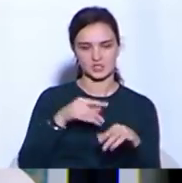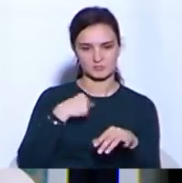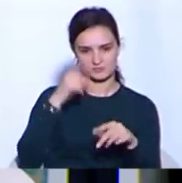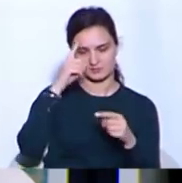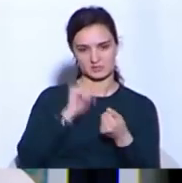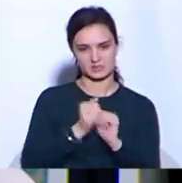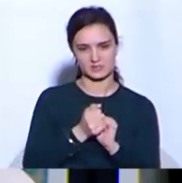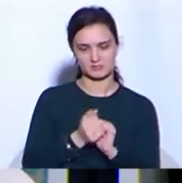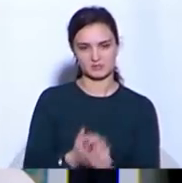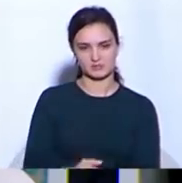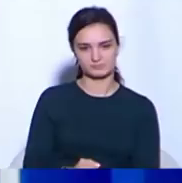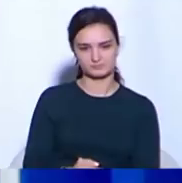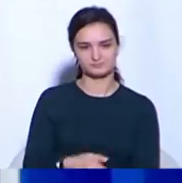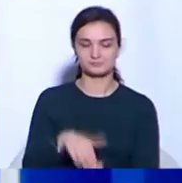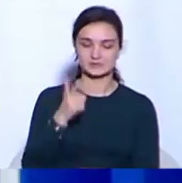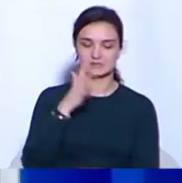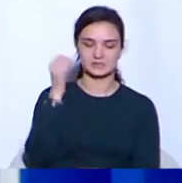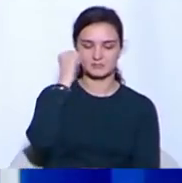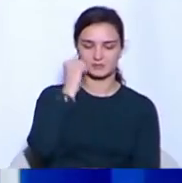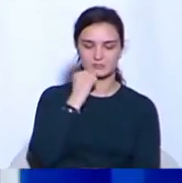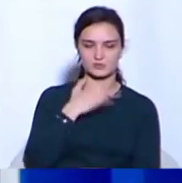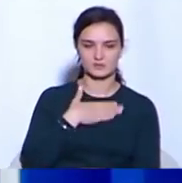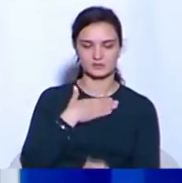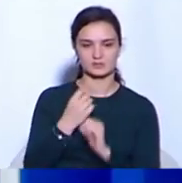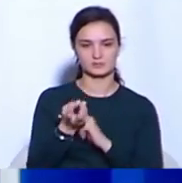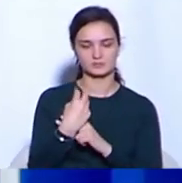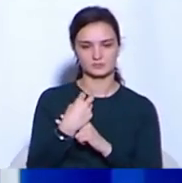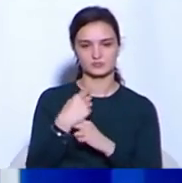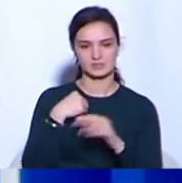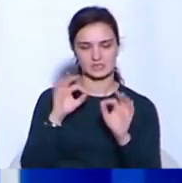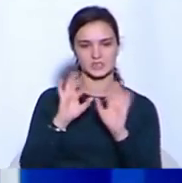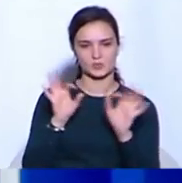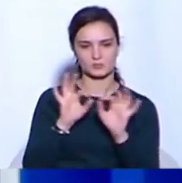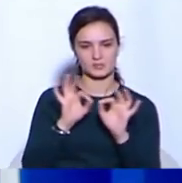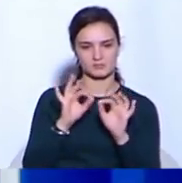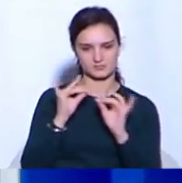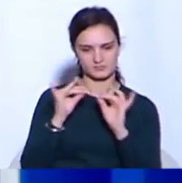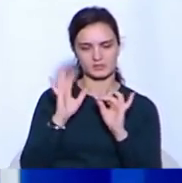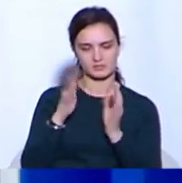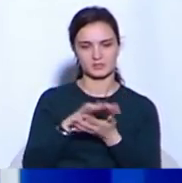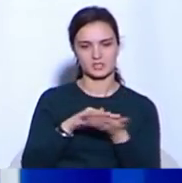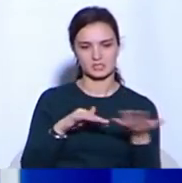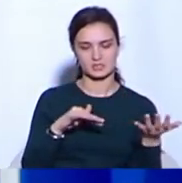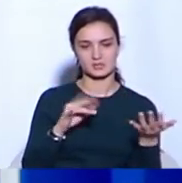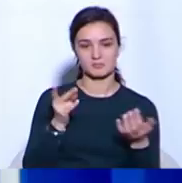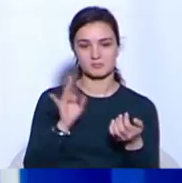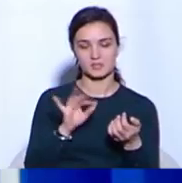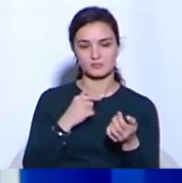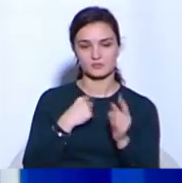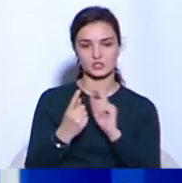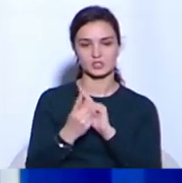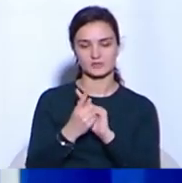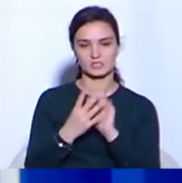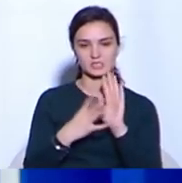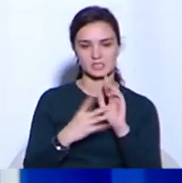ჩვენს მეხსიერებას. ძალიან დიდი მადლობა თამნა დღეს ჩვენთან სტუმრობისთვის. ჩვენი საუბრების ციკლი რასაკვირველია გაგრძელდება, თუმცა ჩვენი